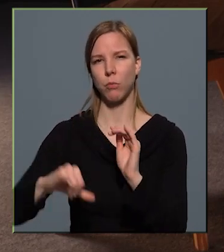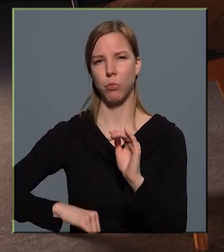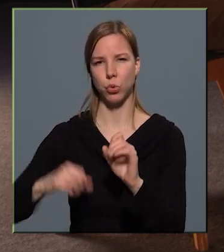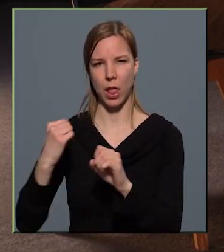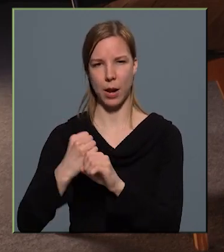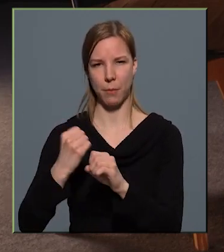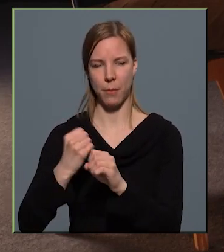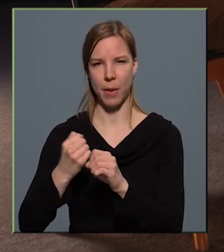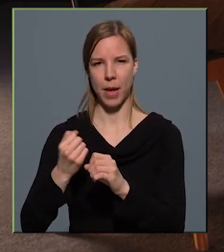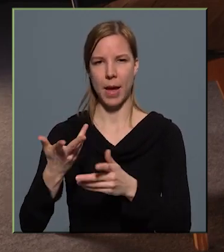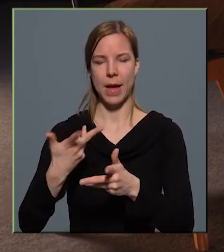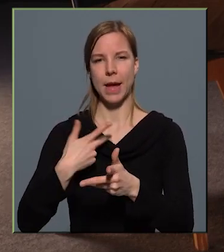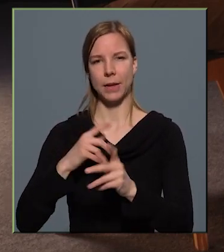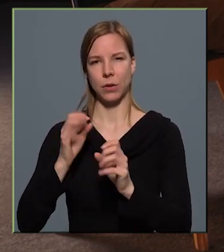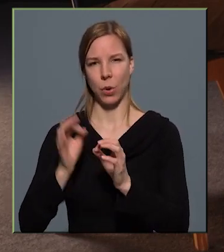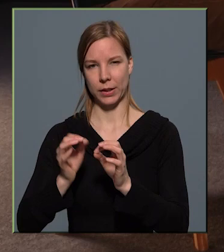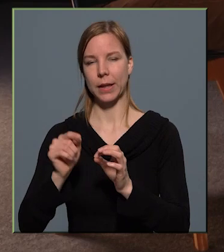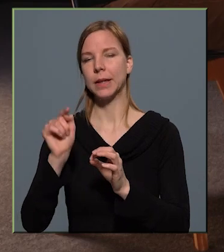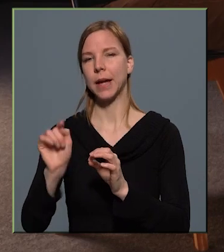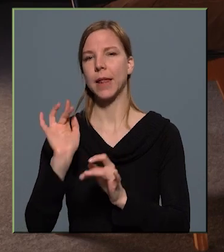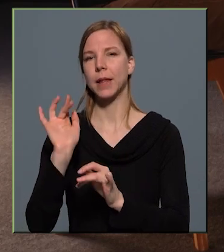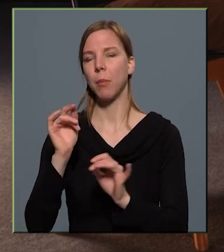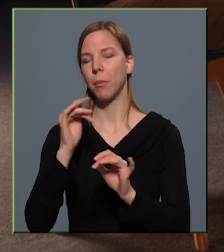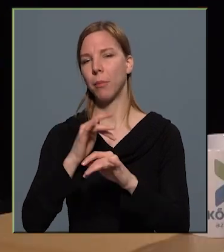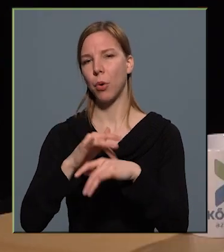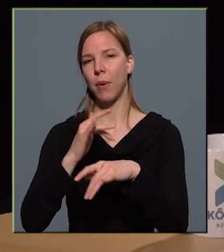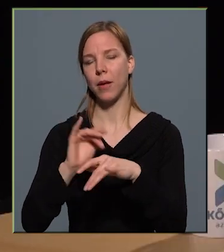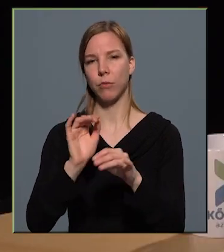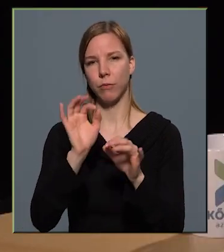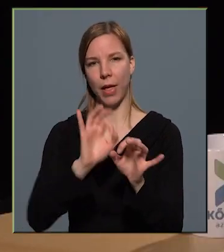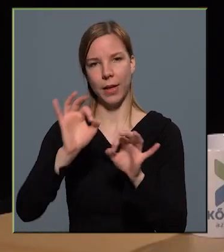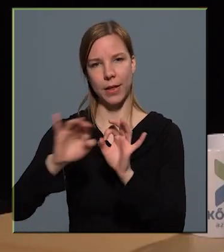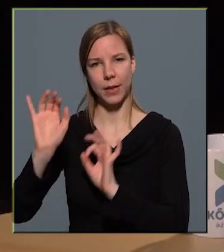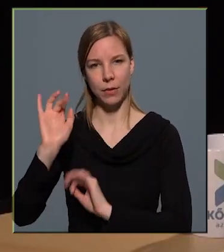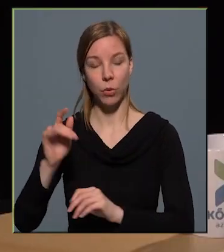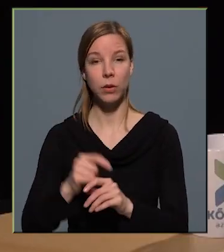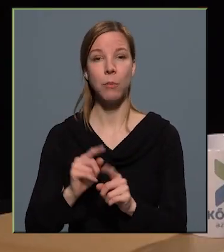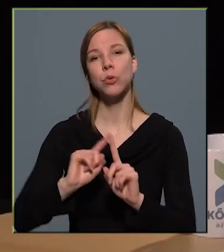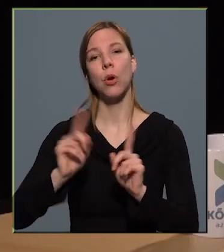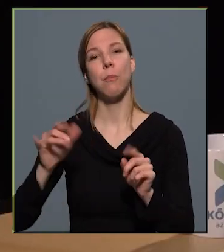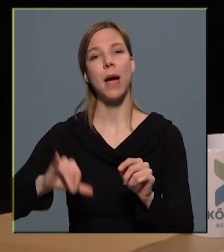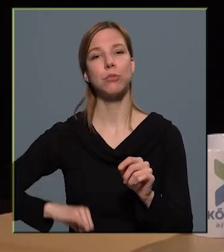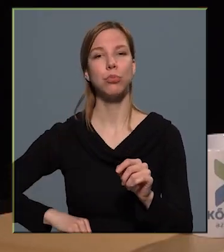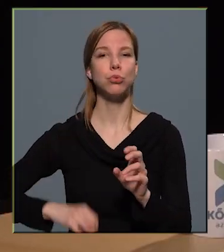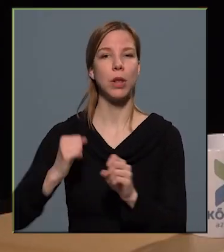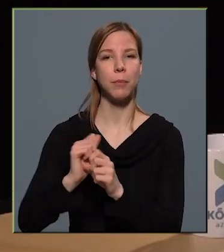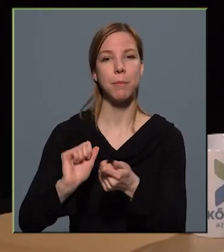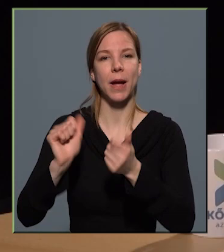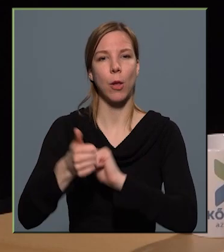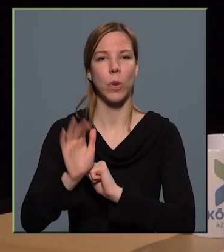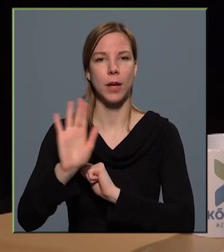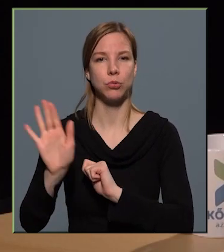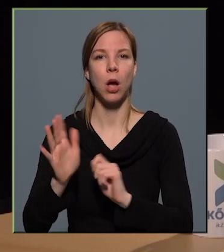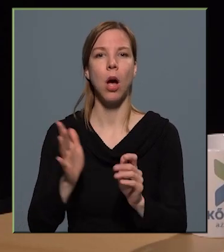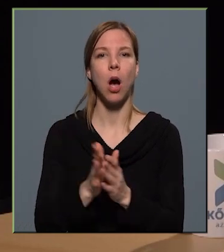áldozata, próbáljuk ezekre is felkészíteni őket, illetve egyéb olyan bűncselekmények megelőzésére, amelyek kifejezetten a